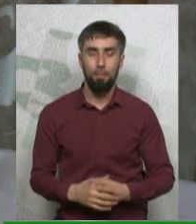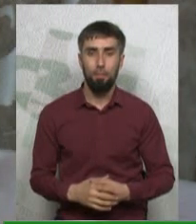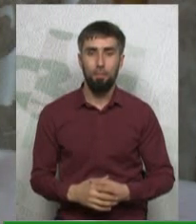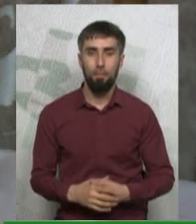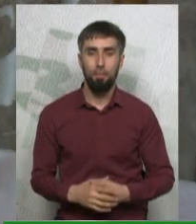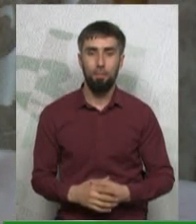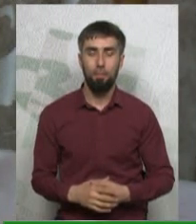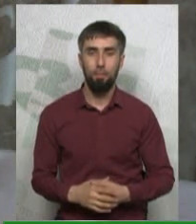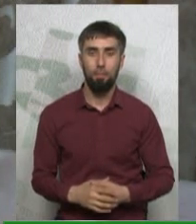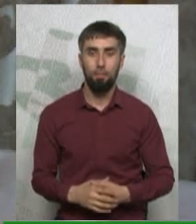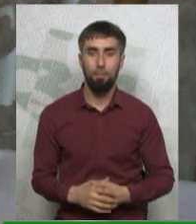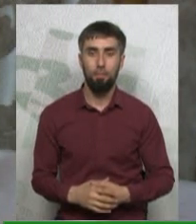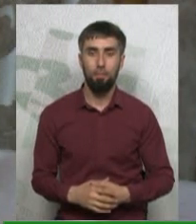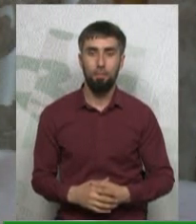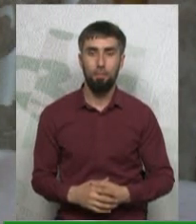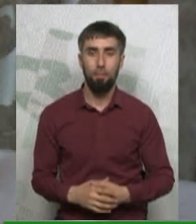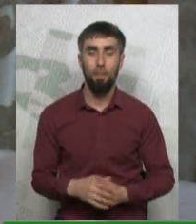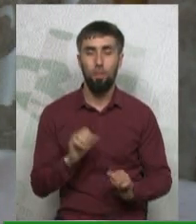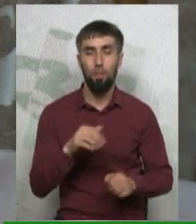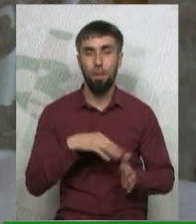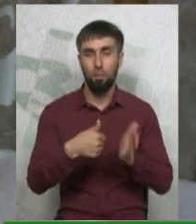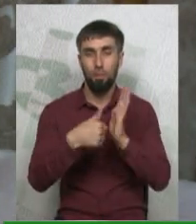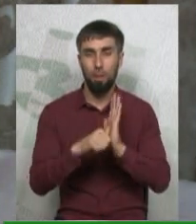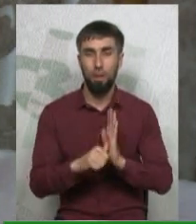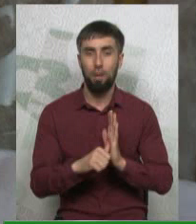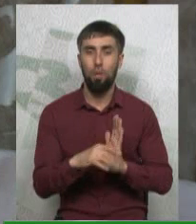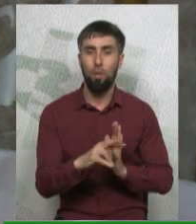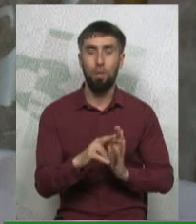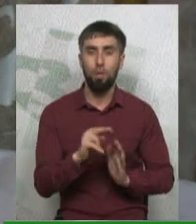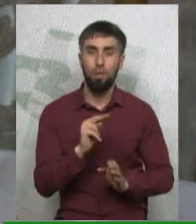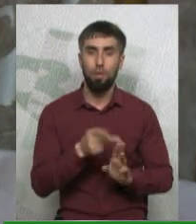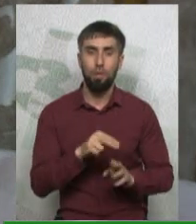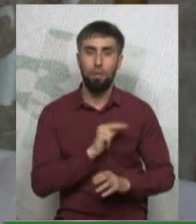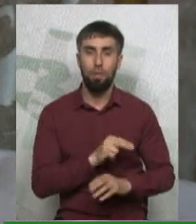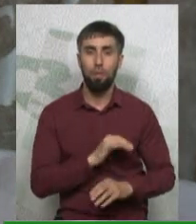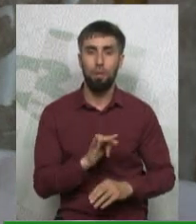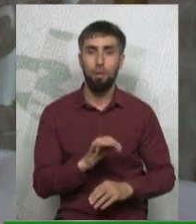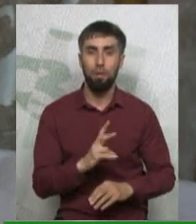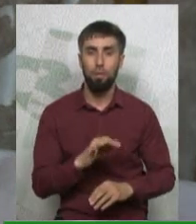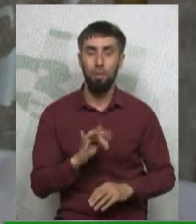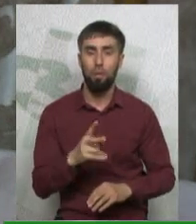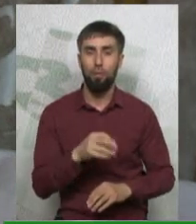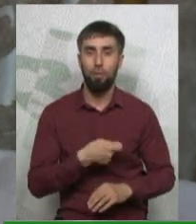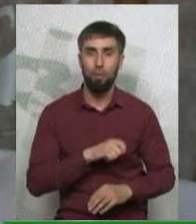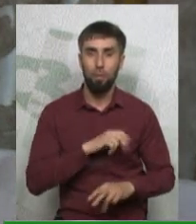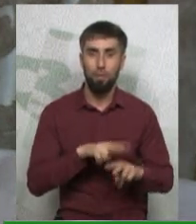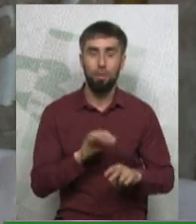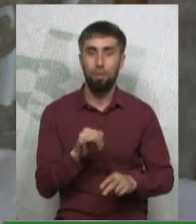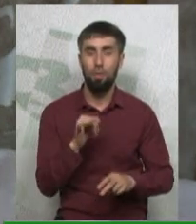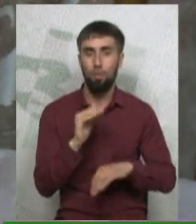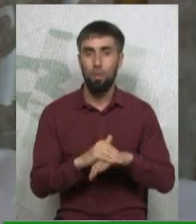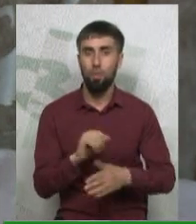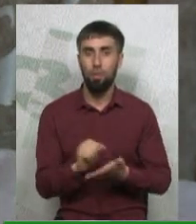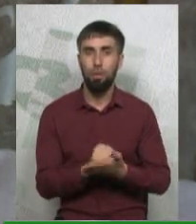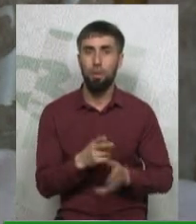он шесть ахшара инструктором в Испании ханулс. Это тоже по подтверждённым документам, но